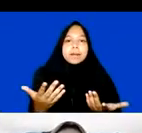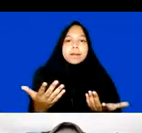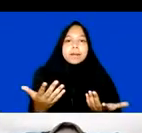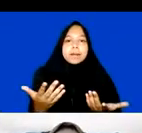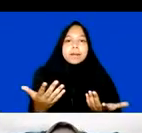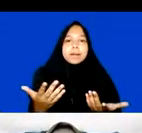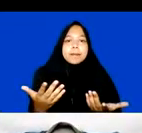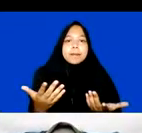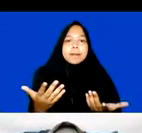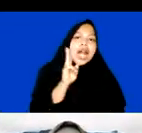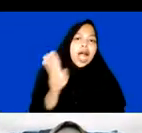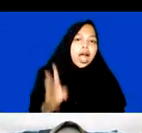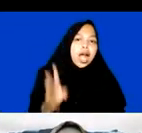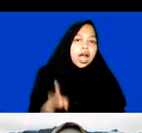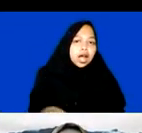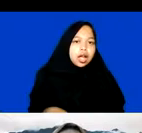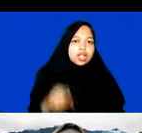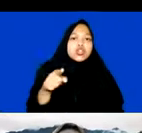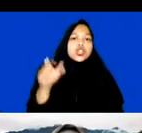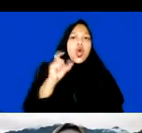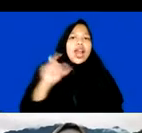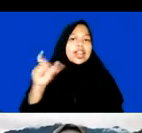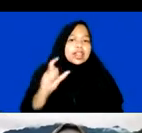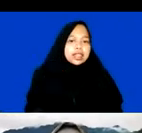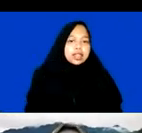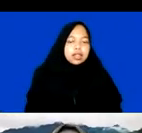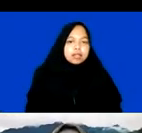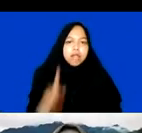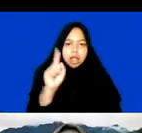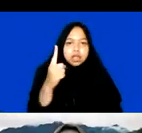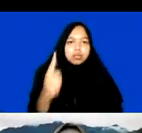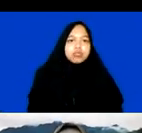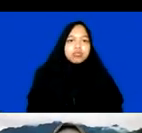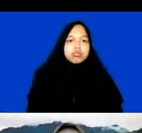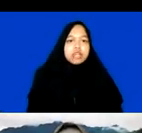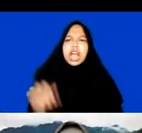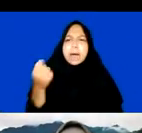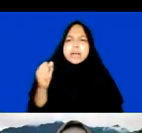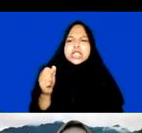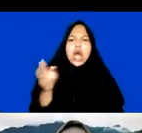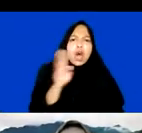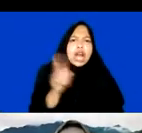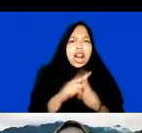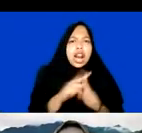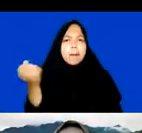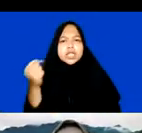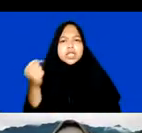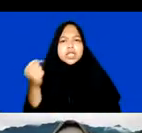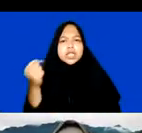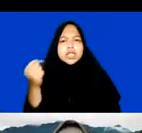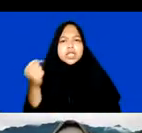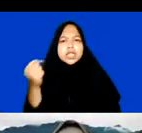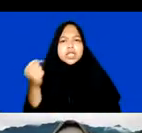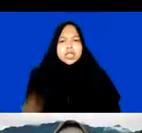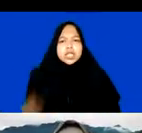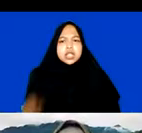loh. Nggak bisa pyrography warnanya putih kan. Jadi adanya cuma warna bakar doang. Itu juga bisanya di kulit nabati.